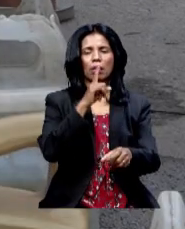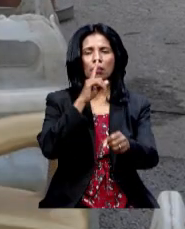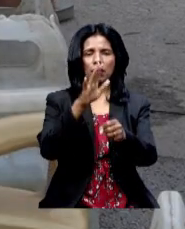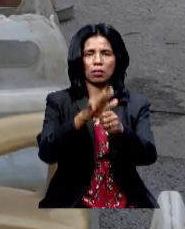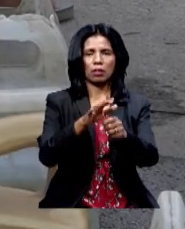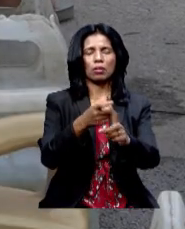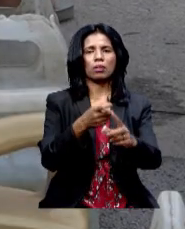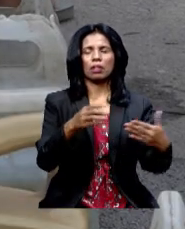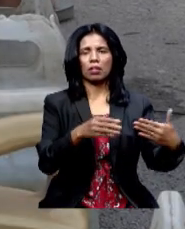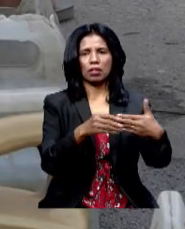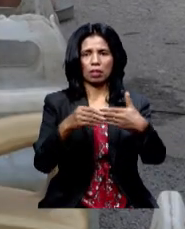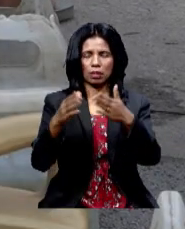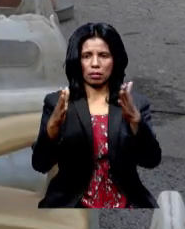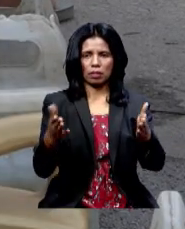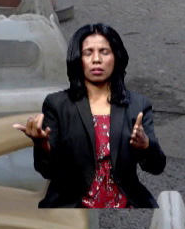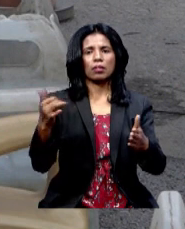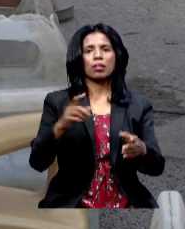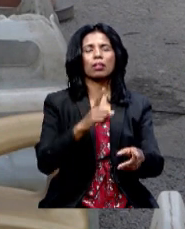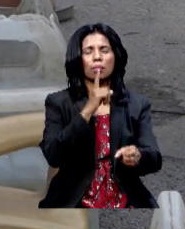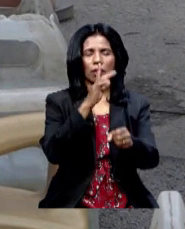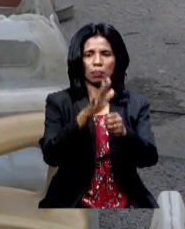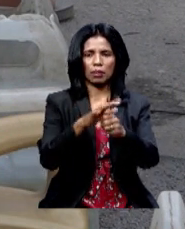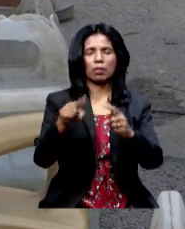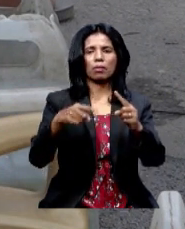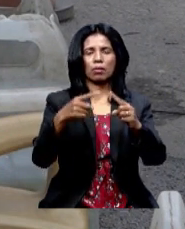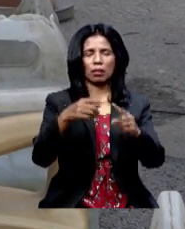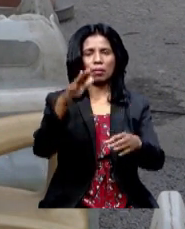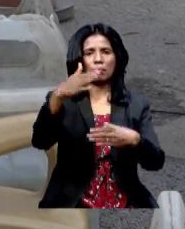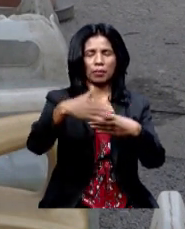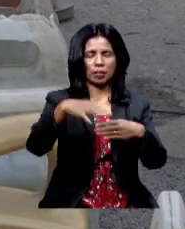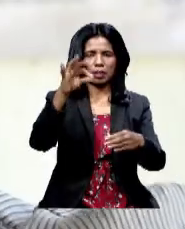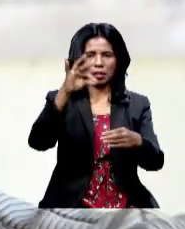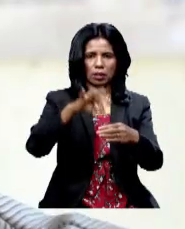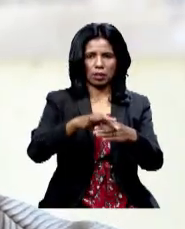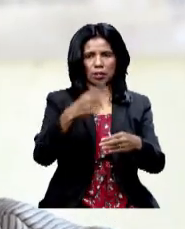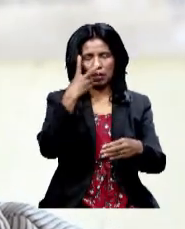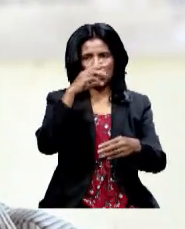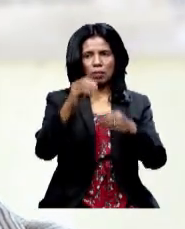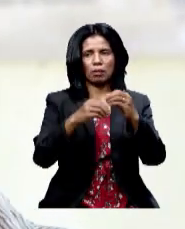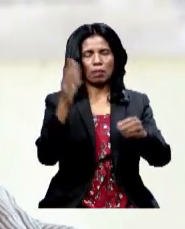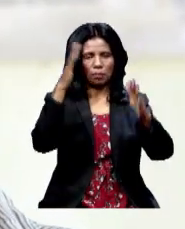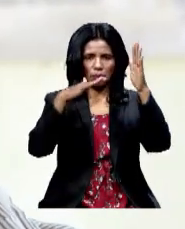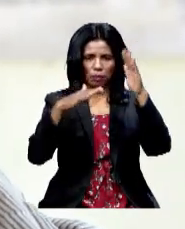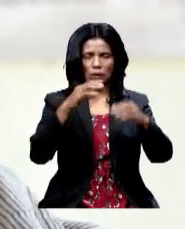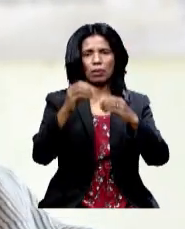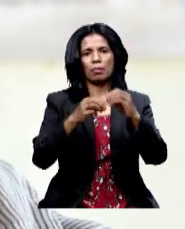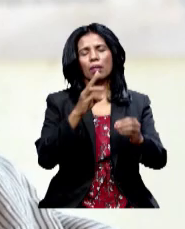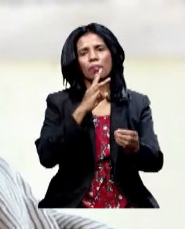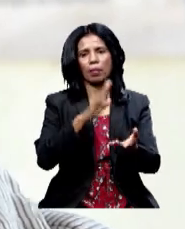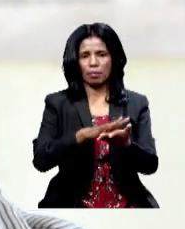hosi ukung nain sira, nebe sempre promete banhira besi keleção, atu resolve sira ne problema, kona ba